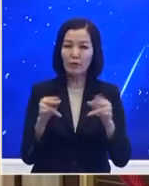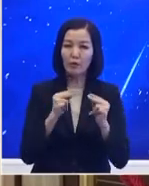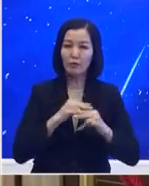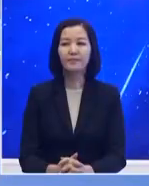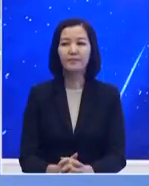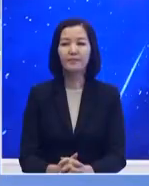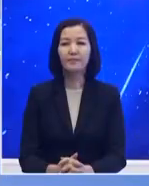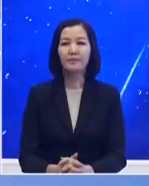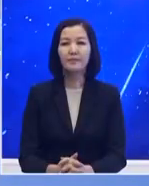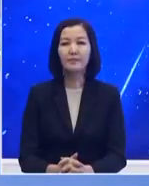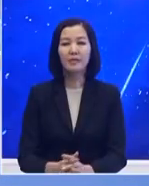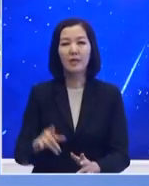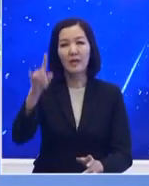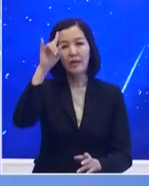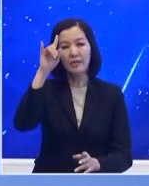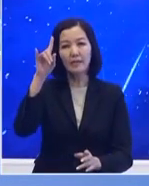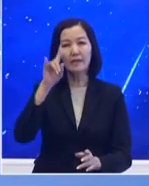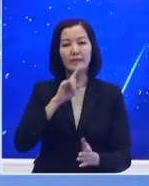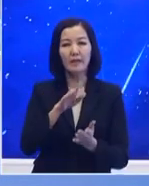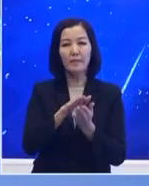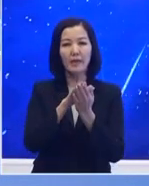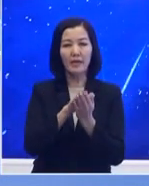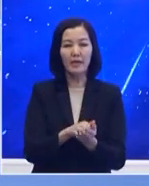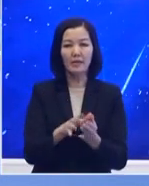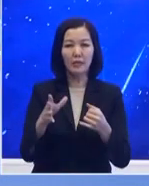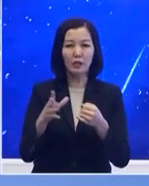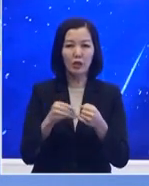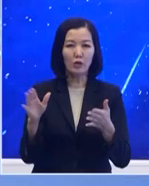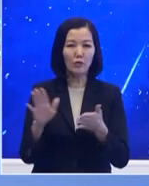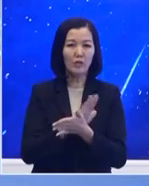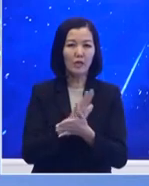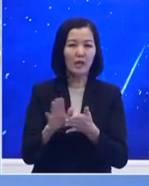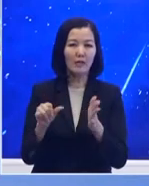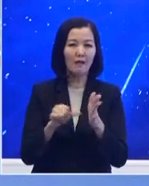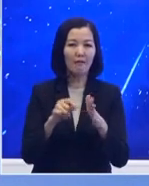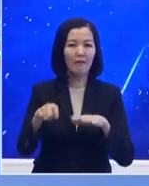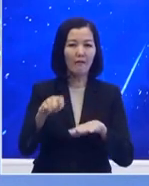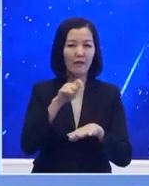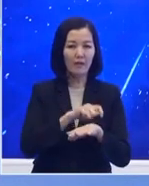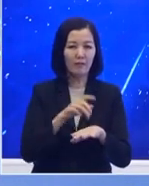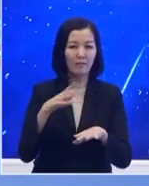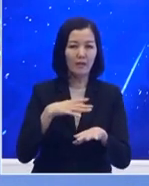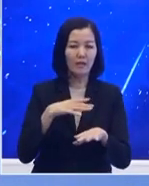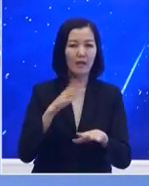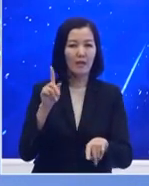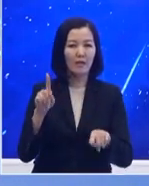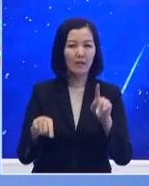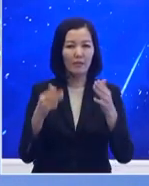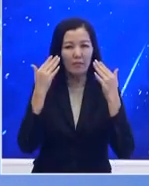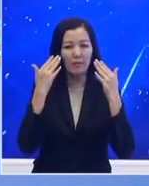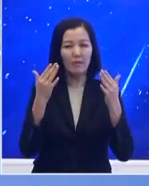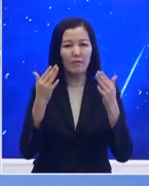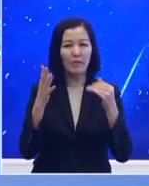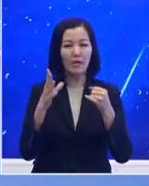керек. Елімізде мәйітті жерлеу орны тегін, оның көлемі 6 шаршыны құрайды. Алайда кейбір тұрғындар білмей,